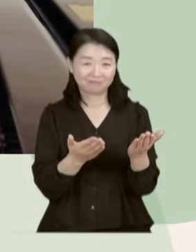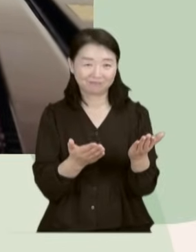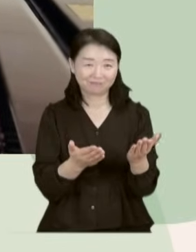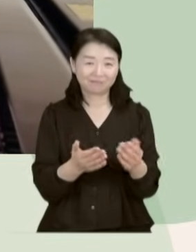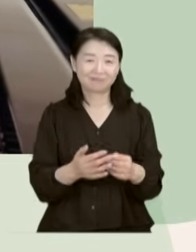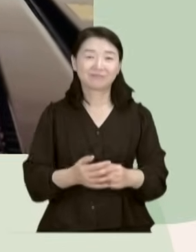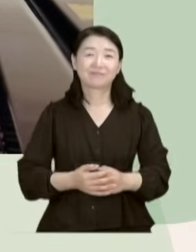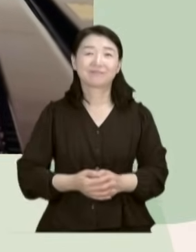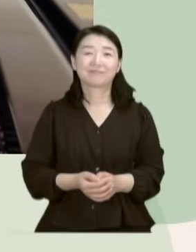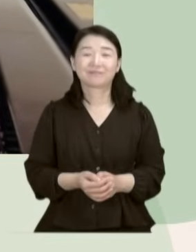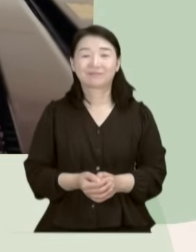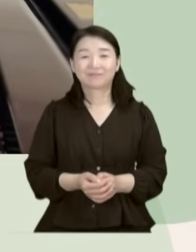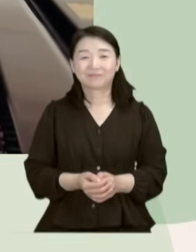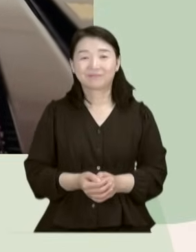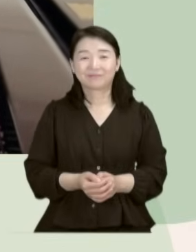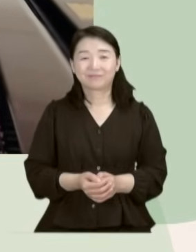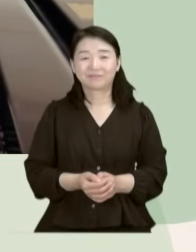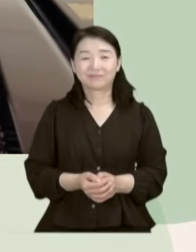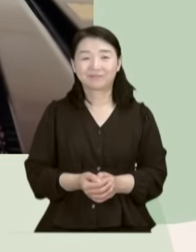기도합니다 사랑하고